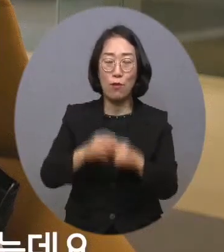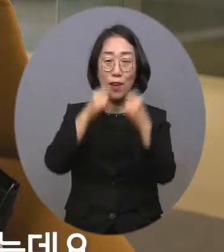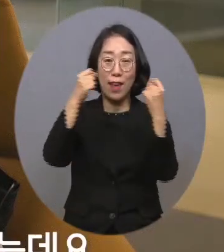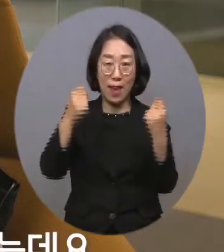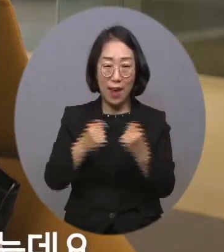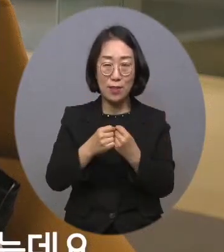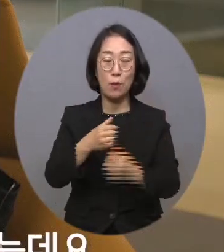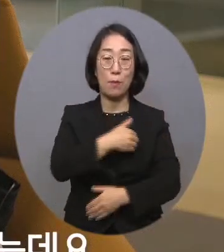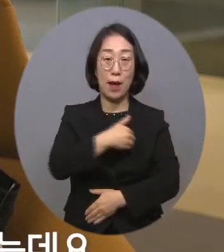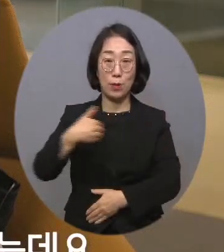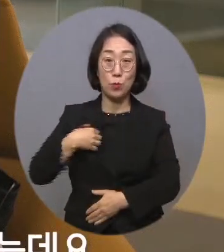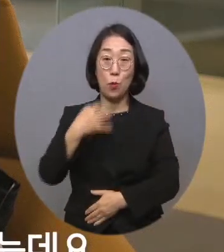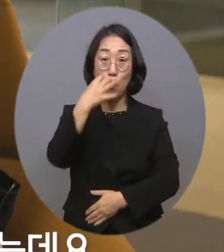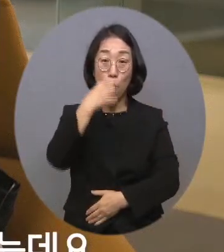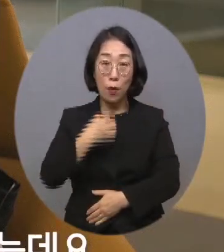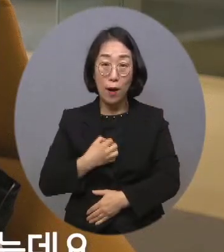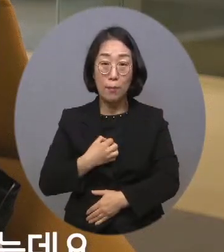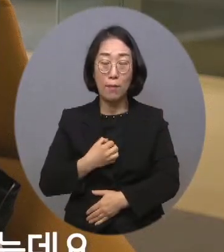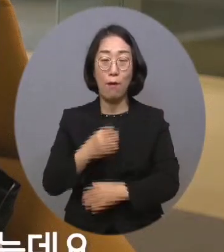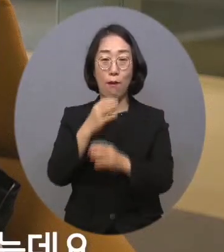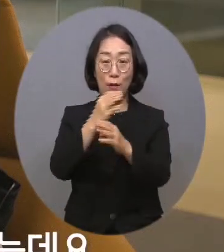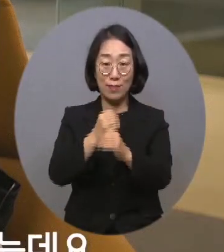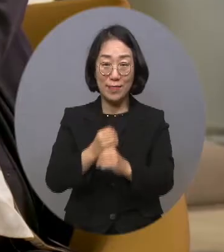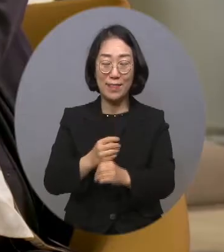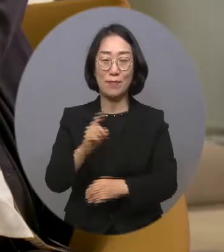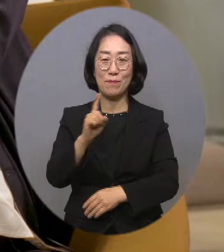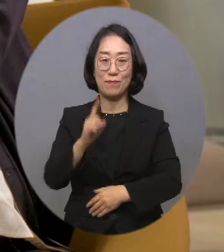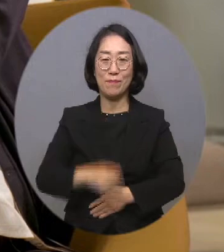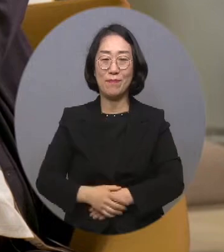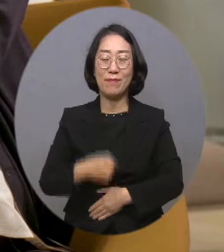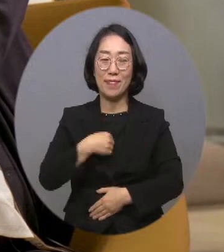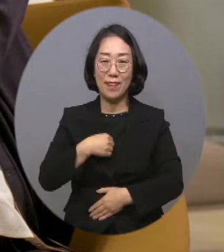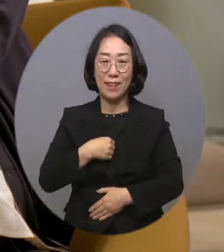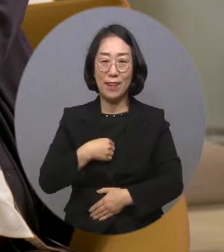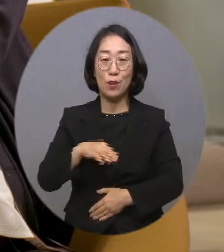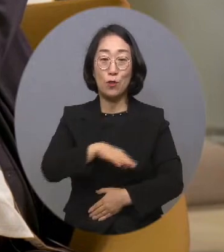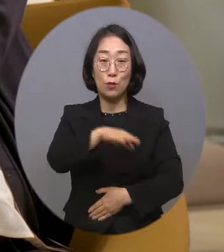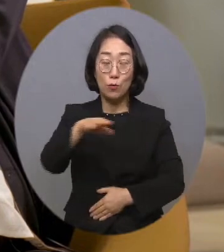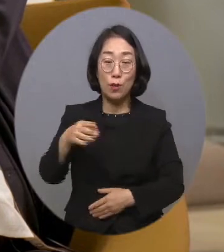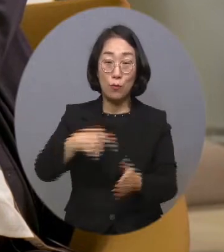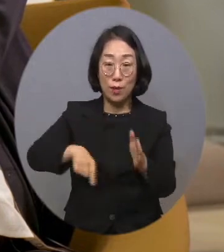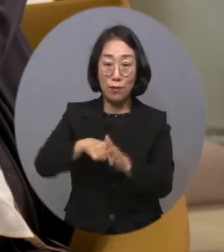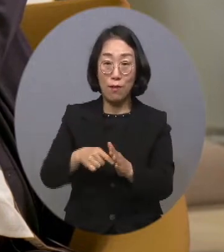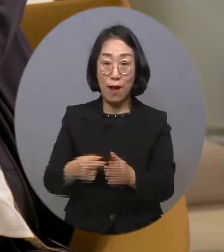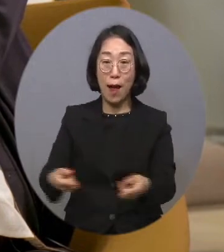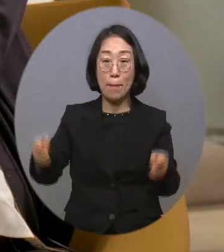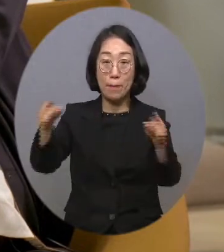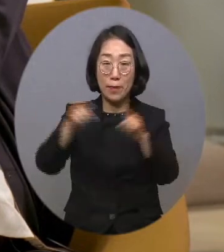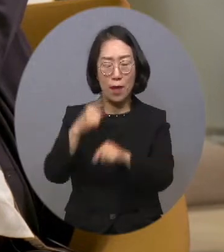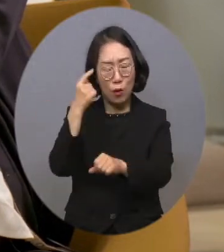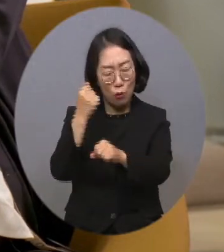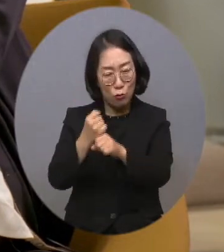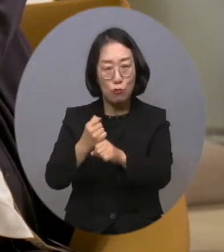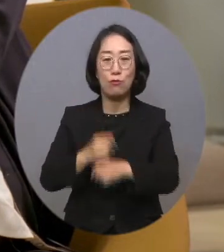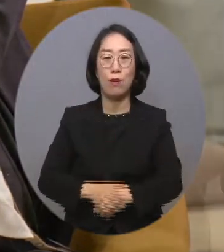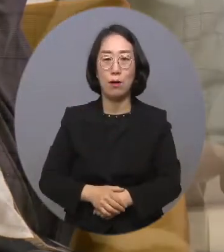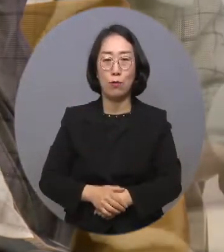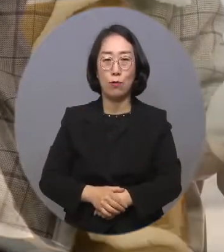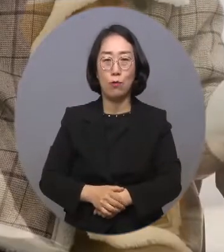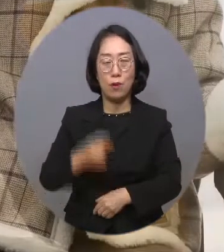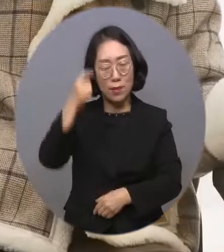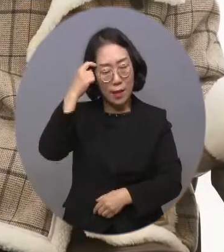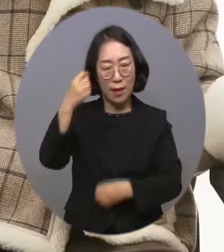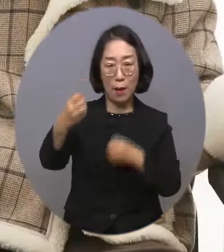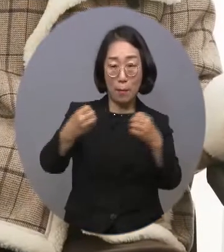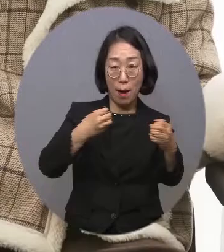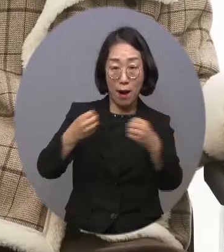가장 뿌듯하고 보람을 느꼈던 부분이 있었는데요. 사실 저희 아티스트를 위해서 함께 연구하고 고민해 주시는